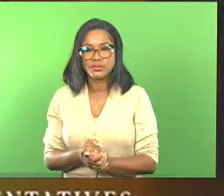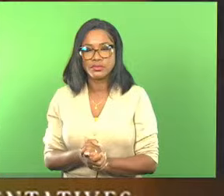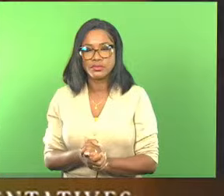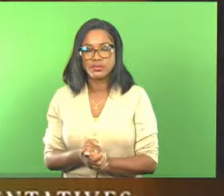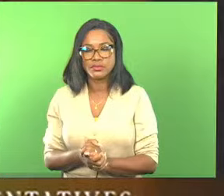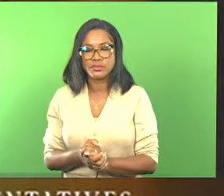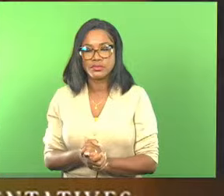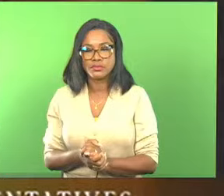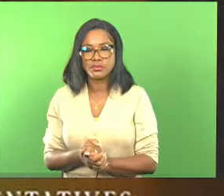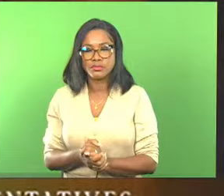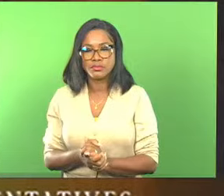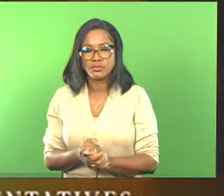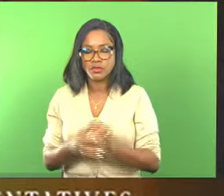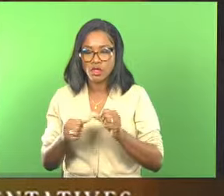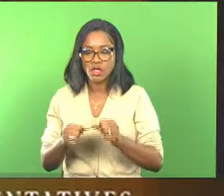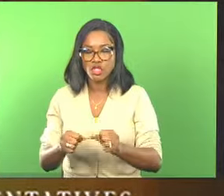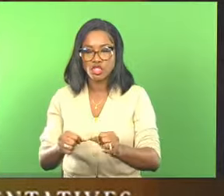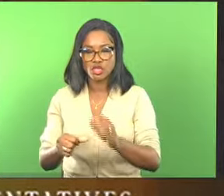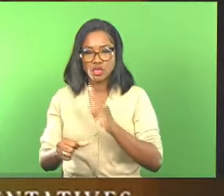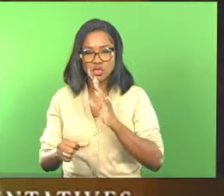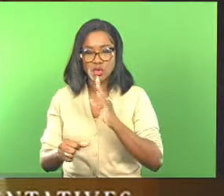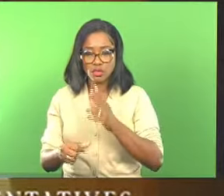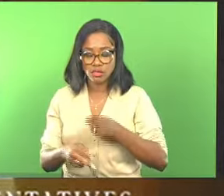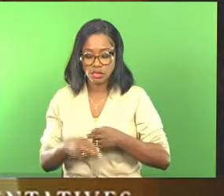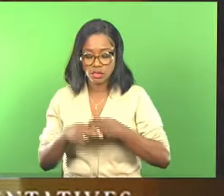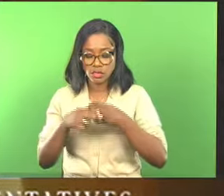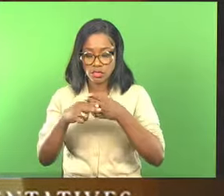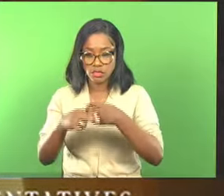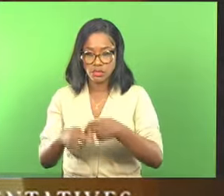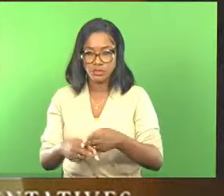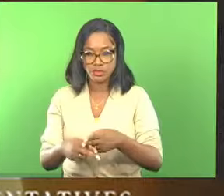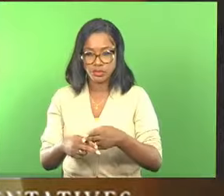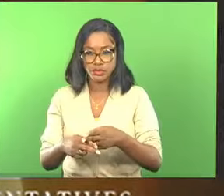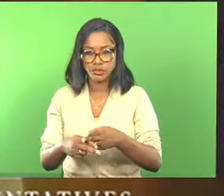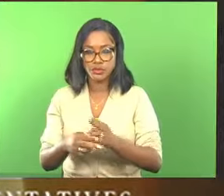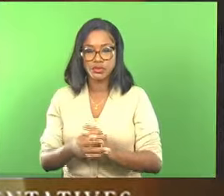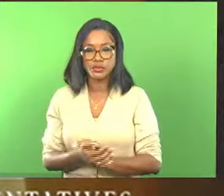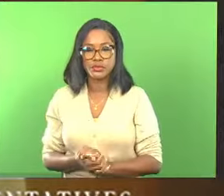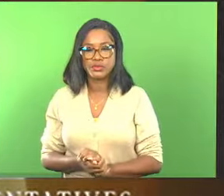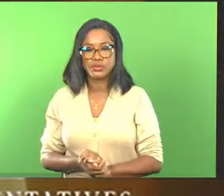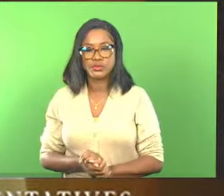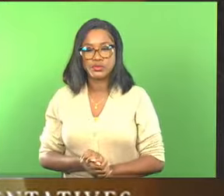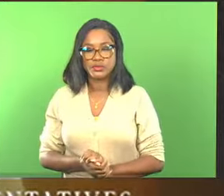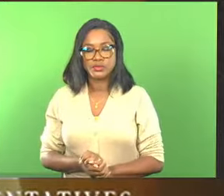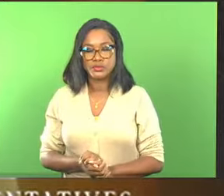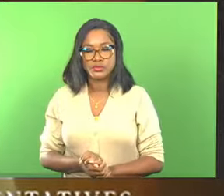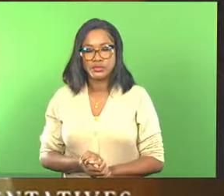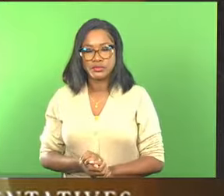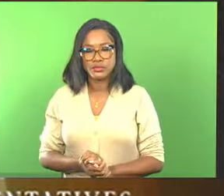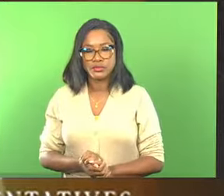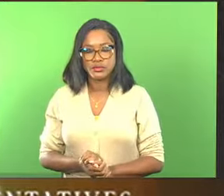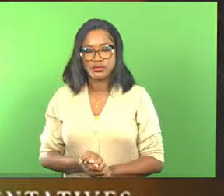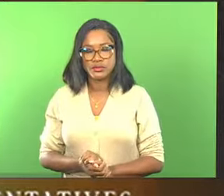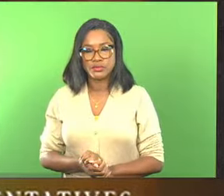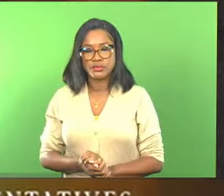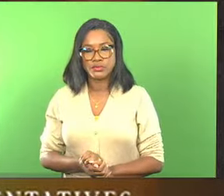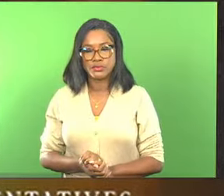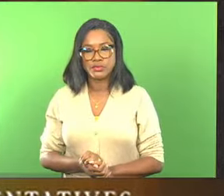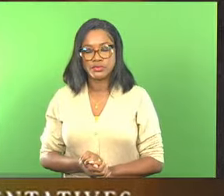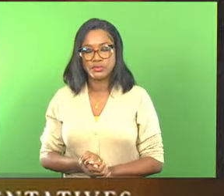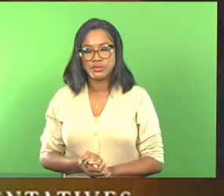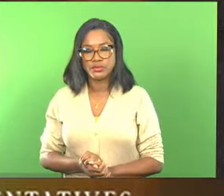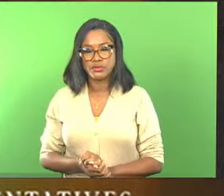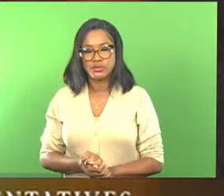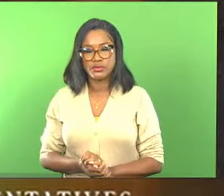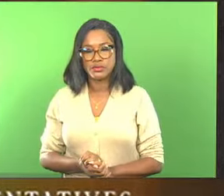हमारी हजारों वर्षों की महान विरासत है। इस संसद में भी कई साथी